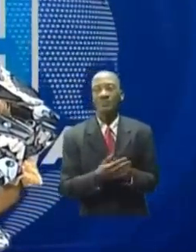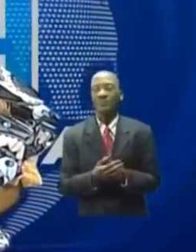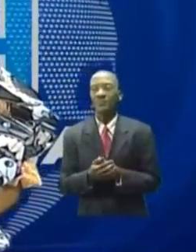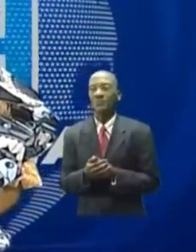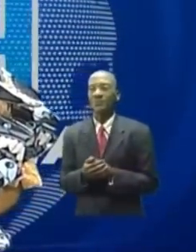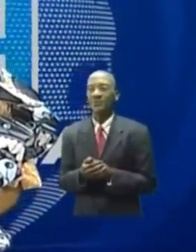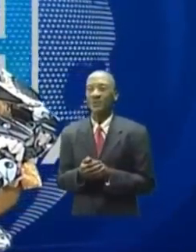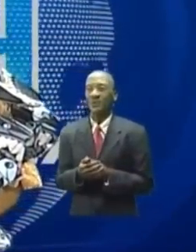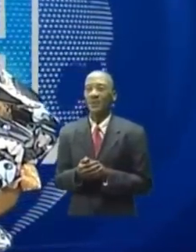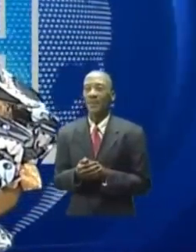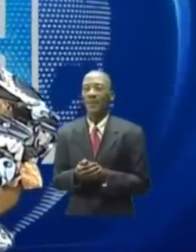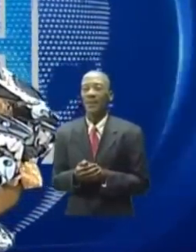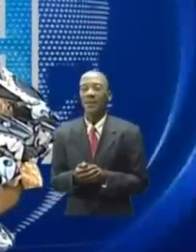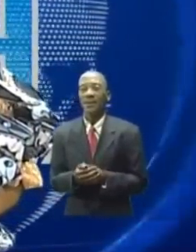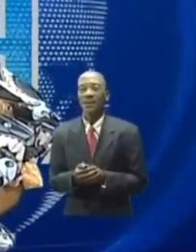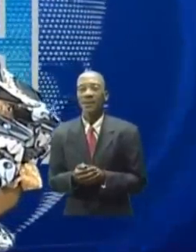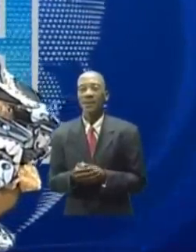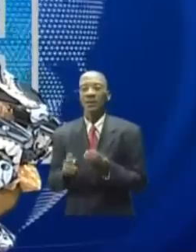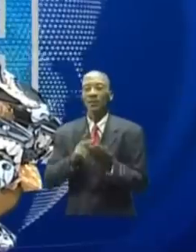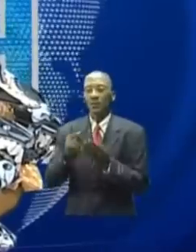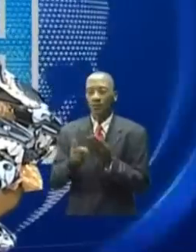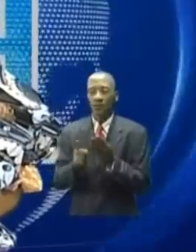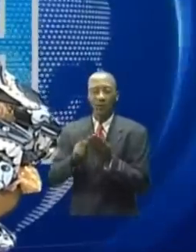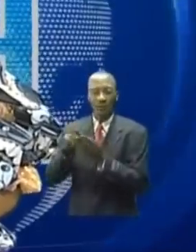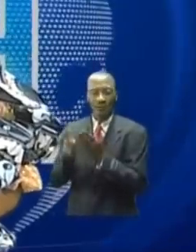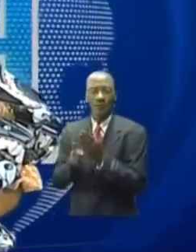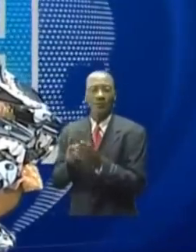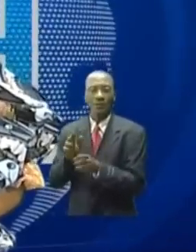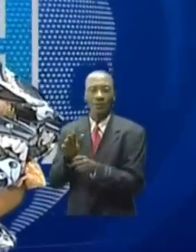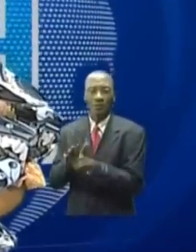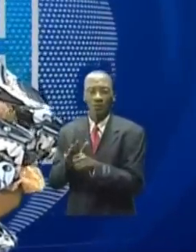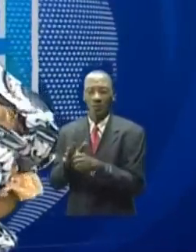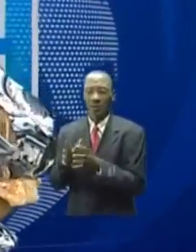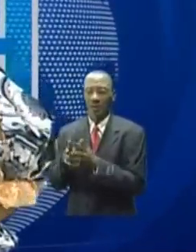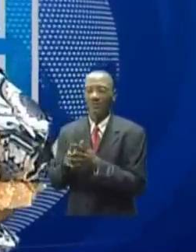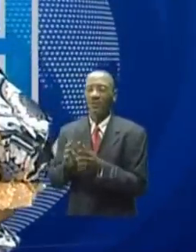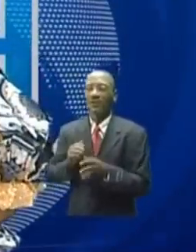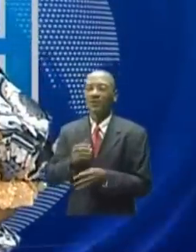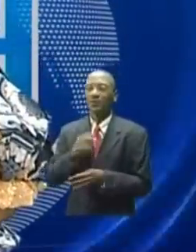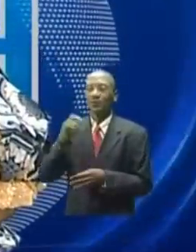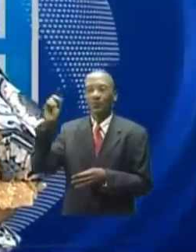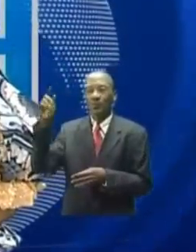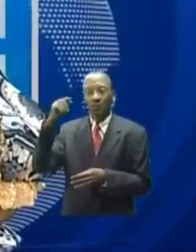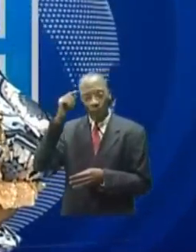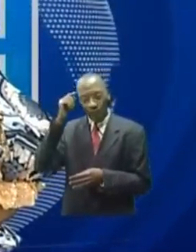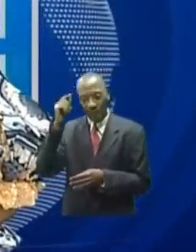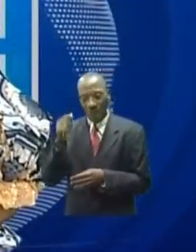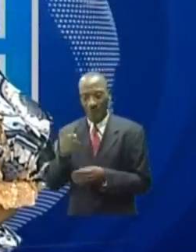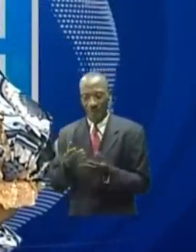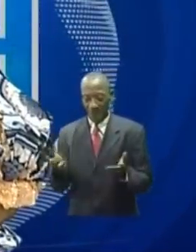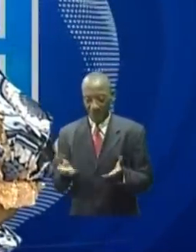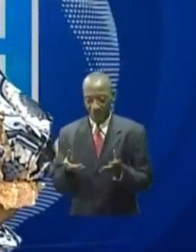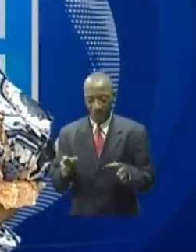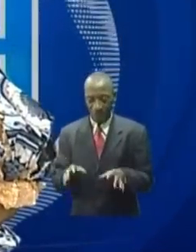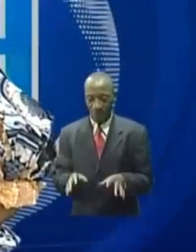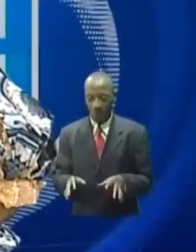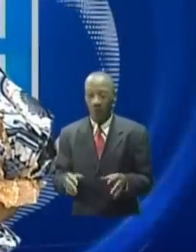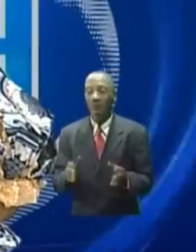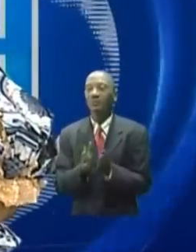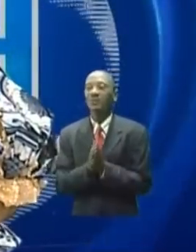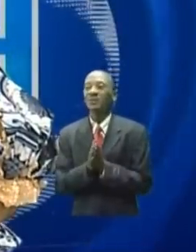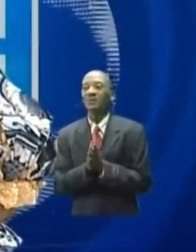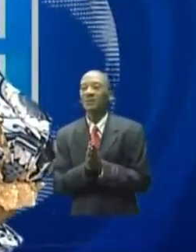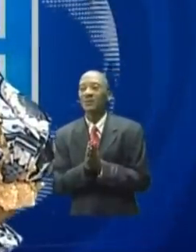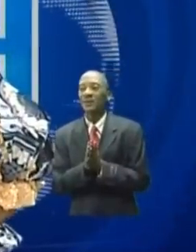du comité d'orientation d'Afritech Center, le centre régional de développement des capacités du Fonds monétaire international pour